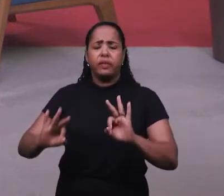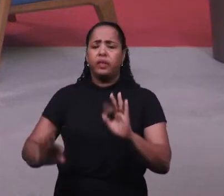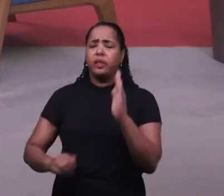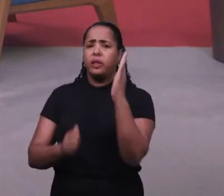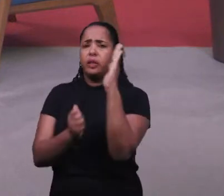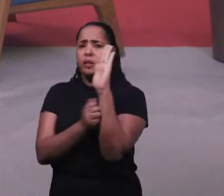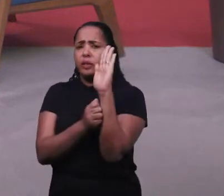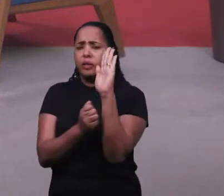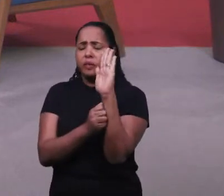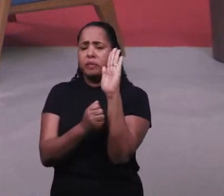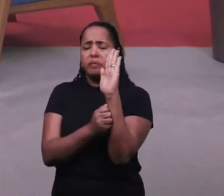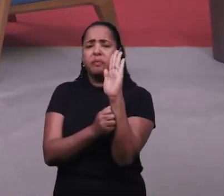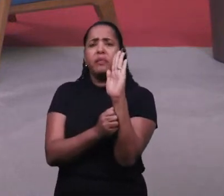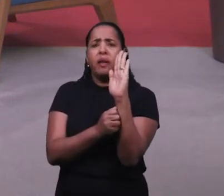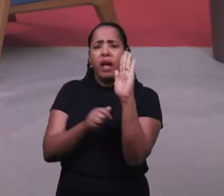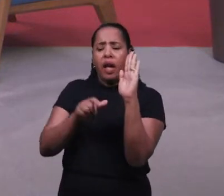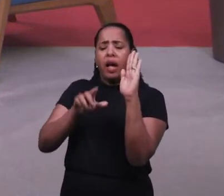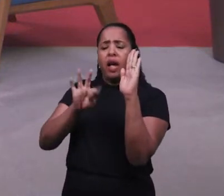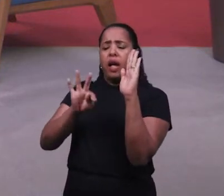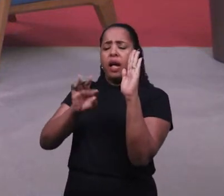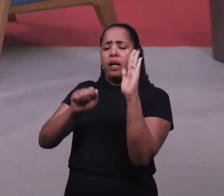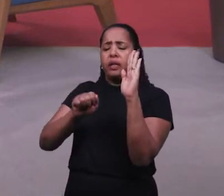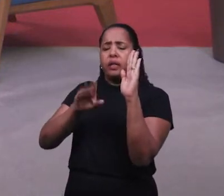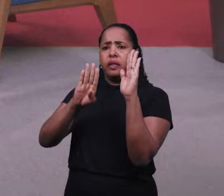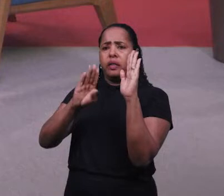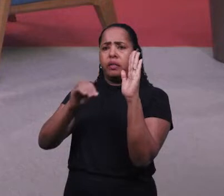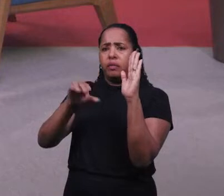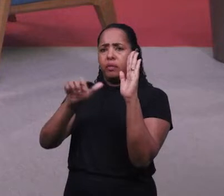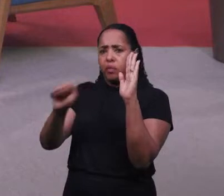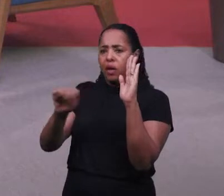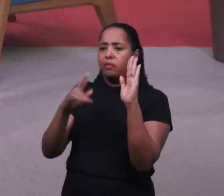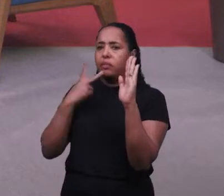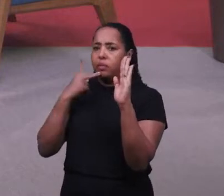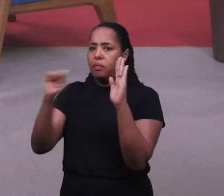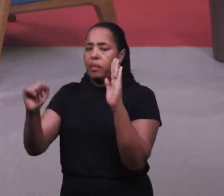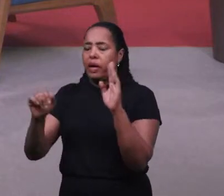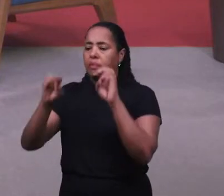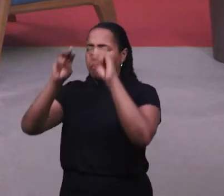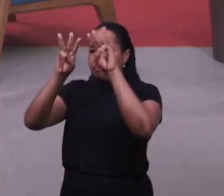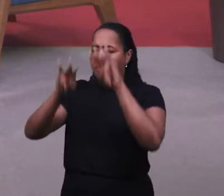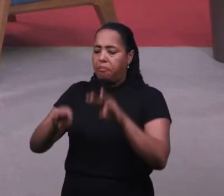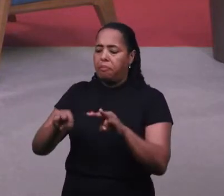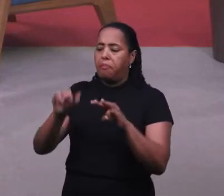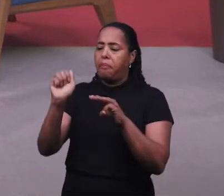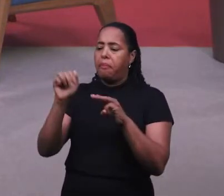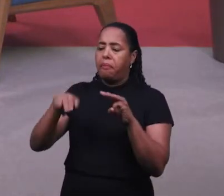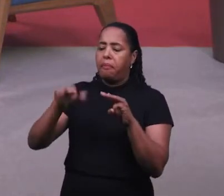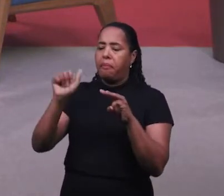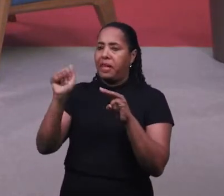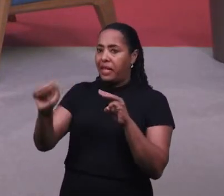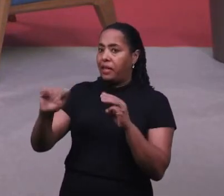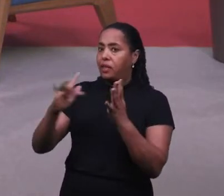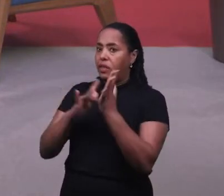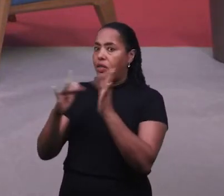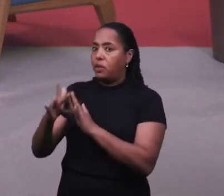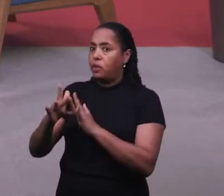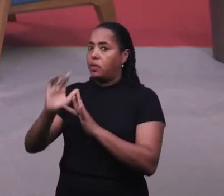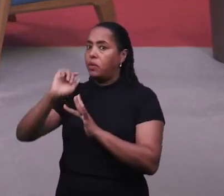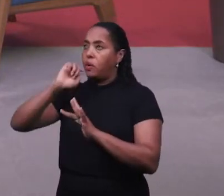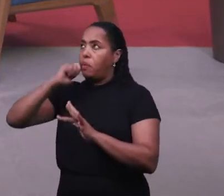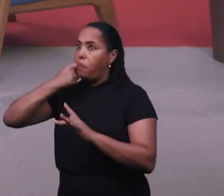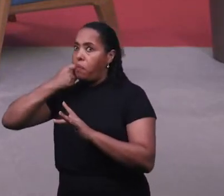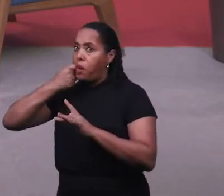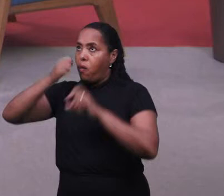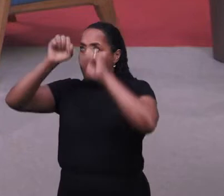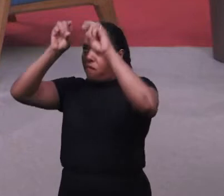nous apporte une application extraordinaire parce que les tables parlent de la doctrine du Père, la manne, donc Jésus